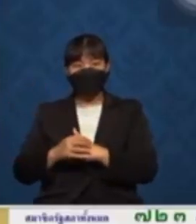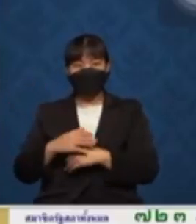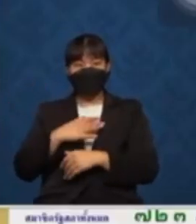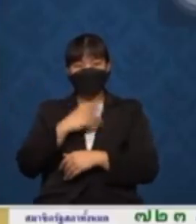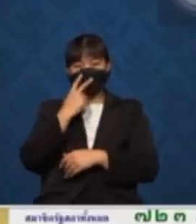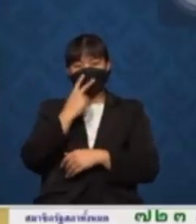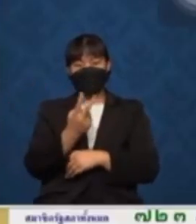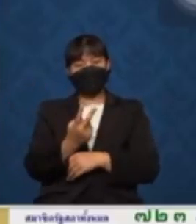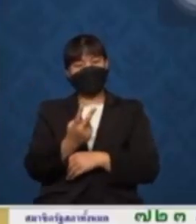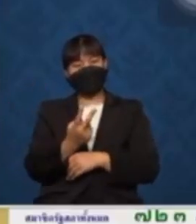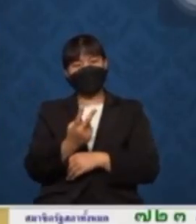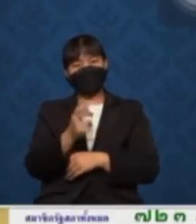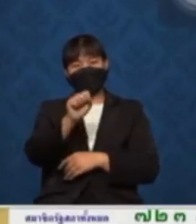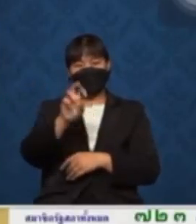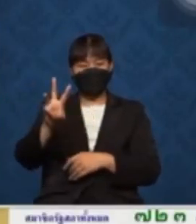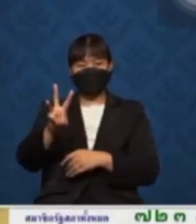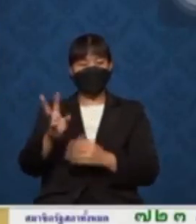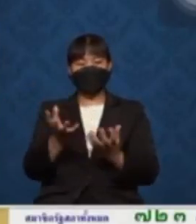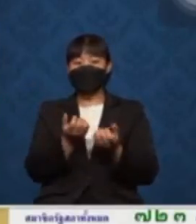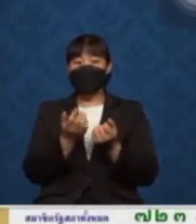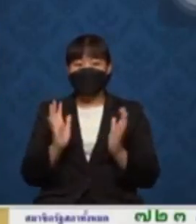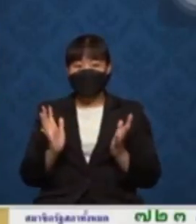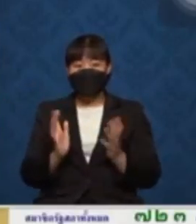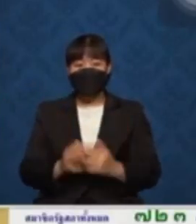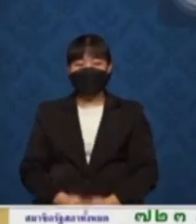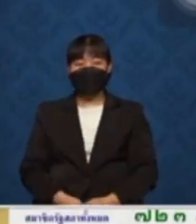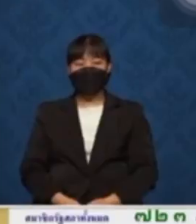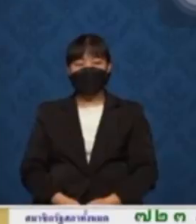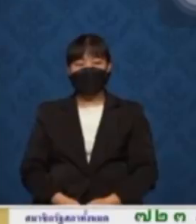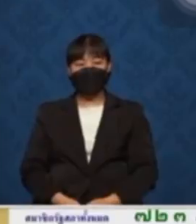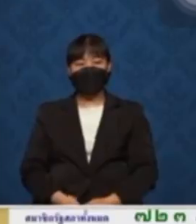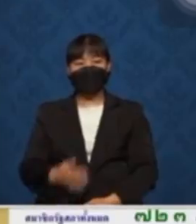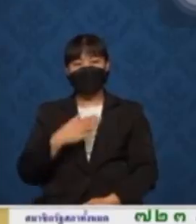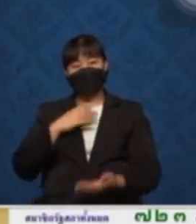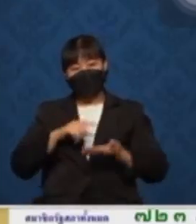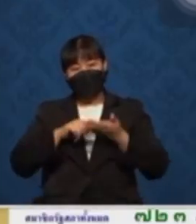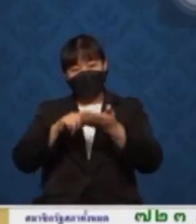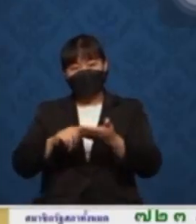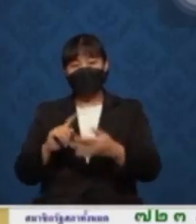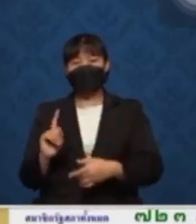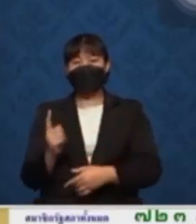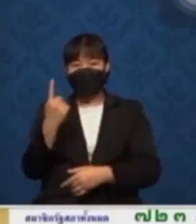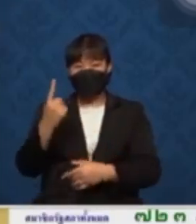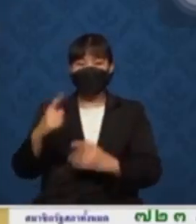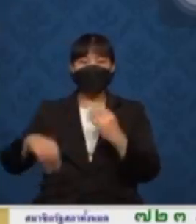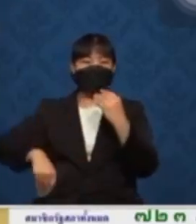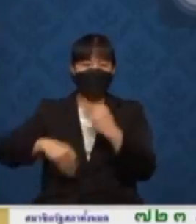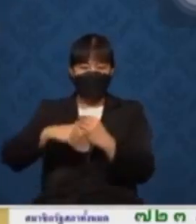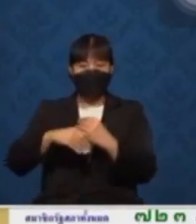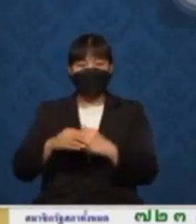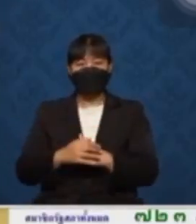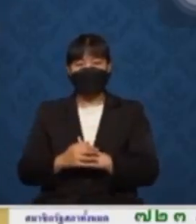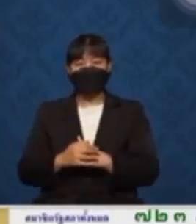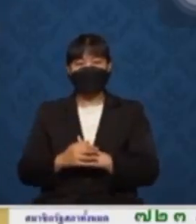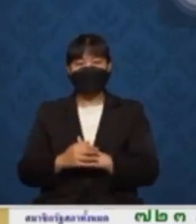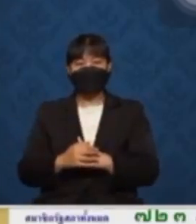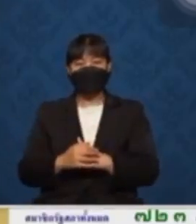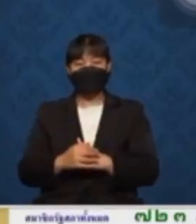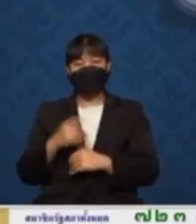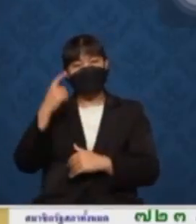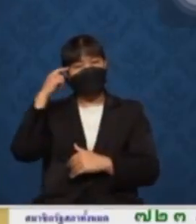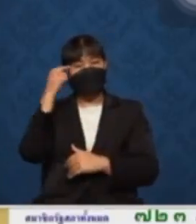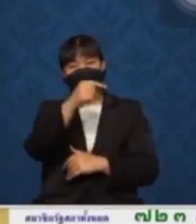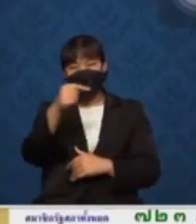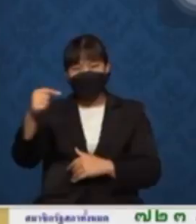สภารับทุกข้อเสนอเลยวันนี้ผมเลยกลับมาอีกข้อเสนอหนึ่งครับเป็นข้อเสนอที่ไม่ได้อยู่บนพื้นฐานของอคติ